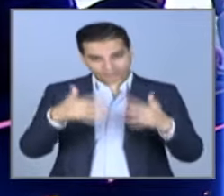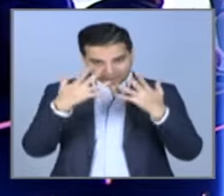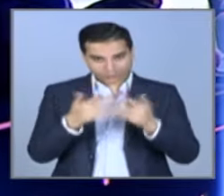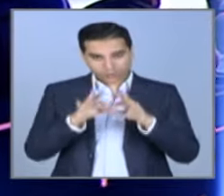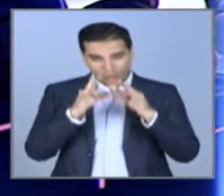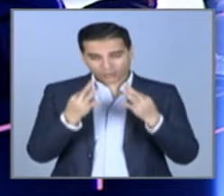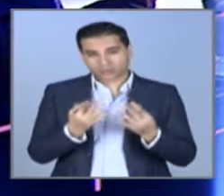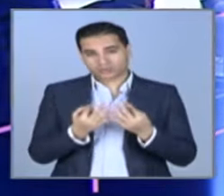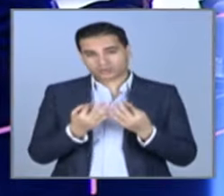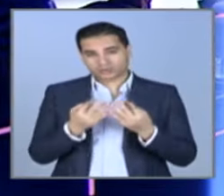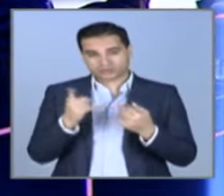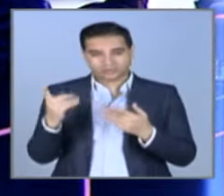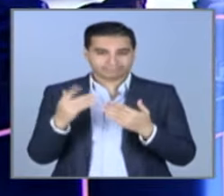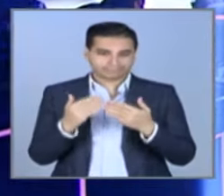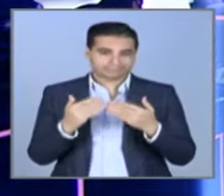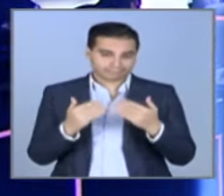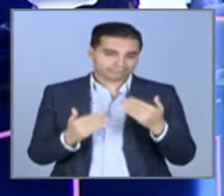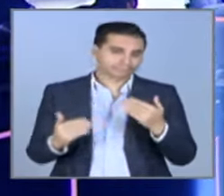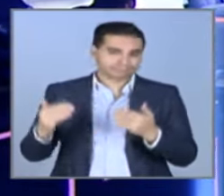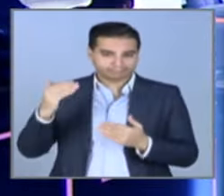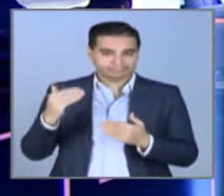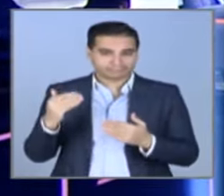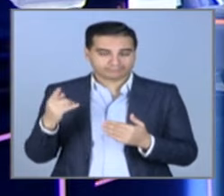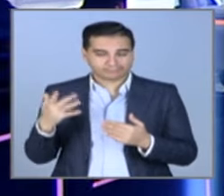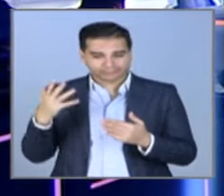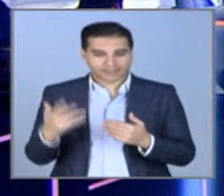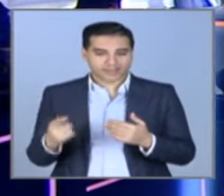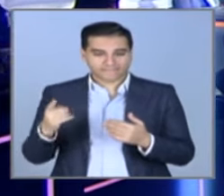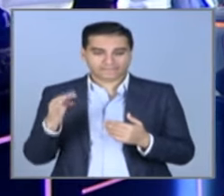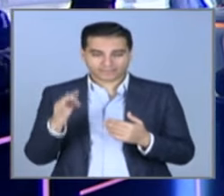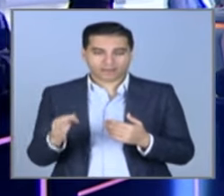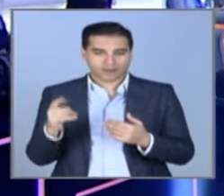وعيلة العباسي تقدمت. طبعا